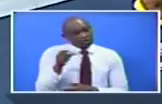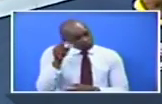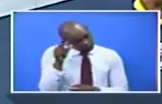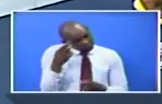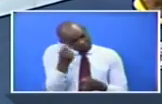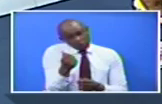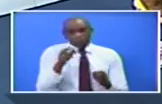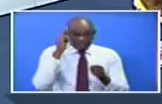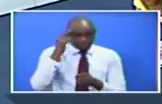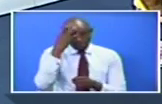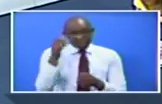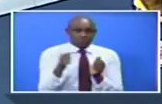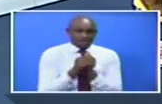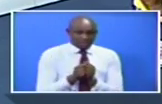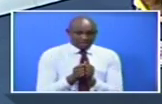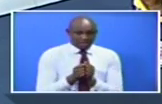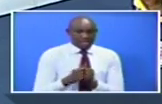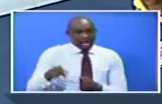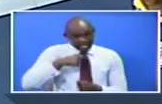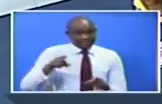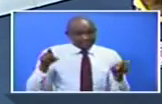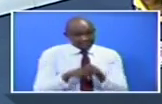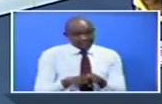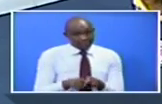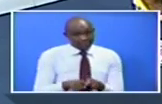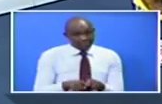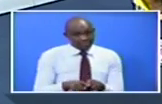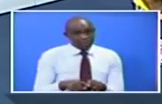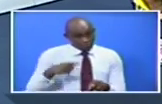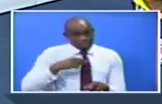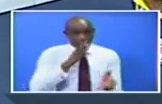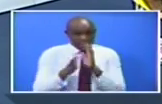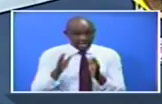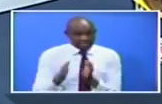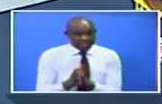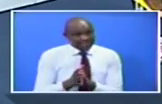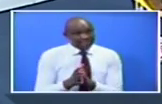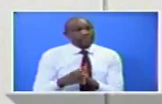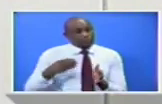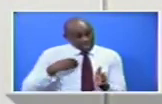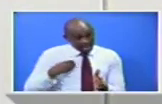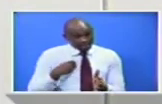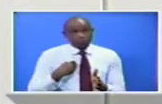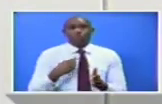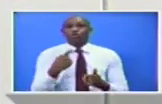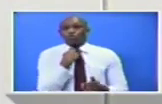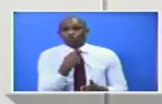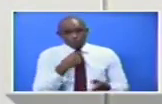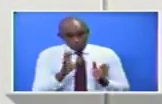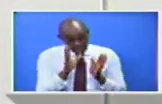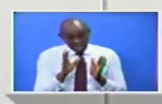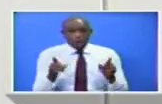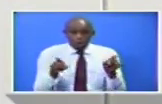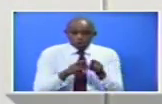kuu zilizotuleta pamoja. Na sisi ndio bando tuna organize slogans za trade unions, na pia